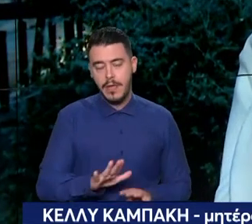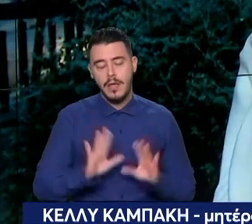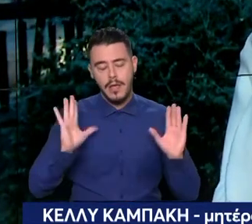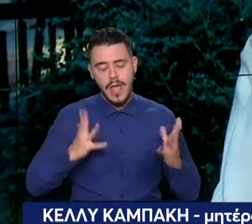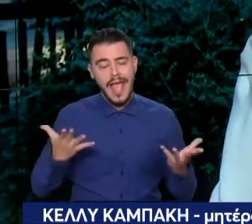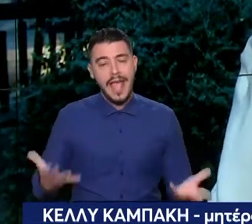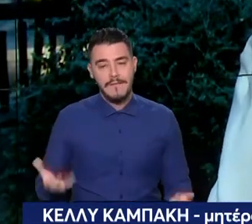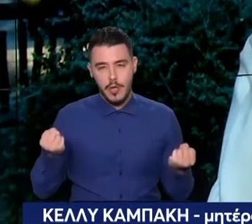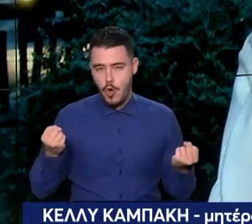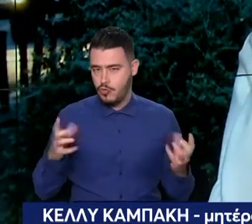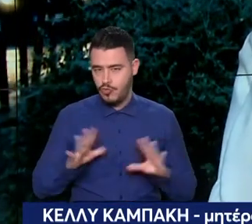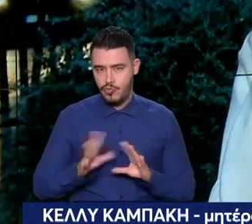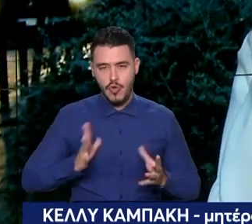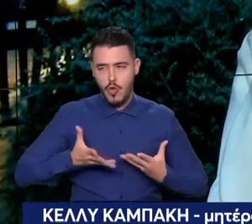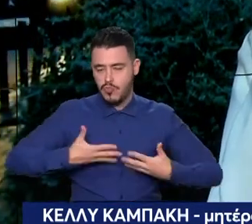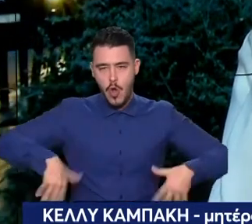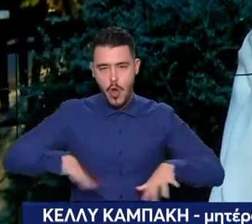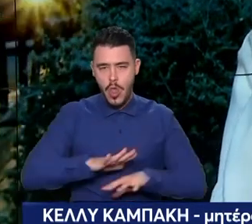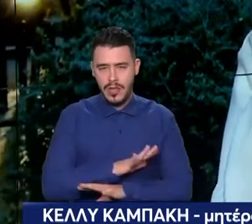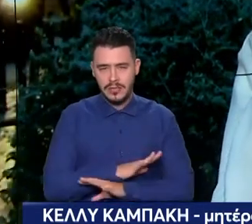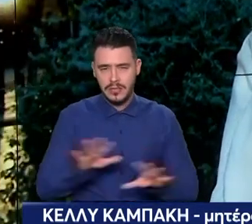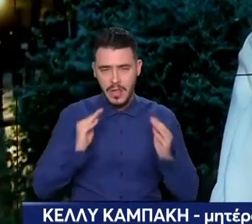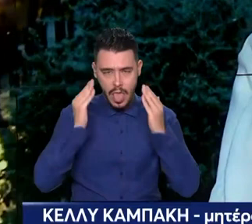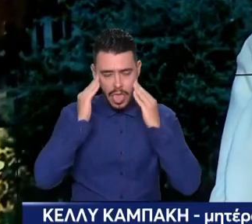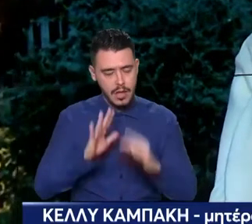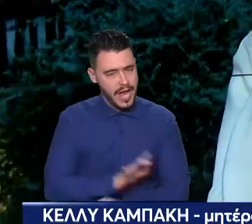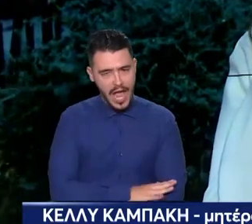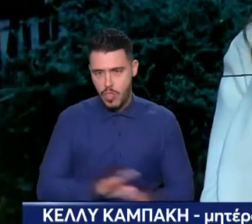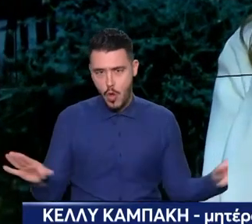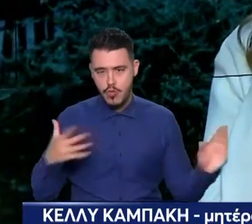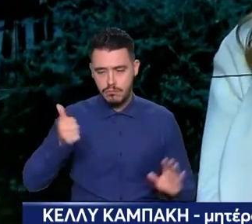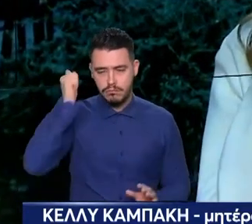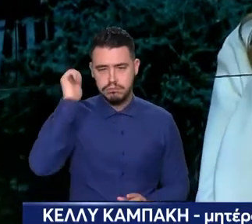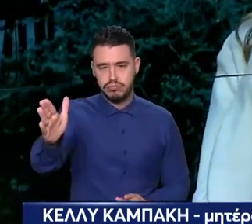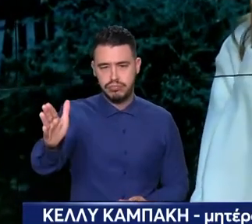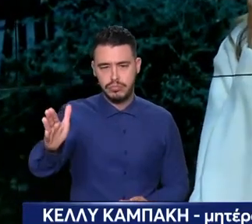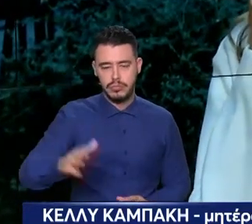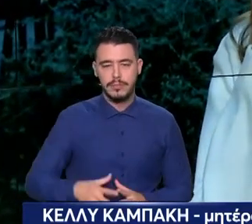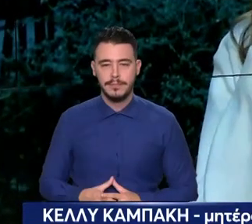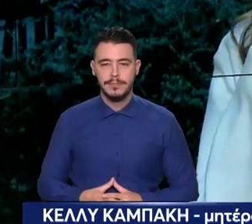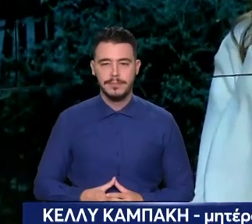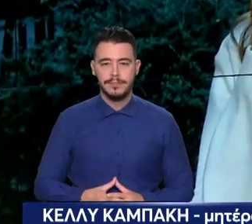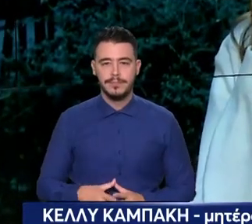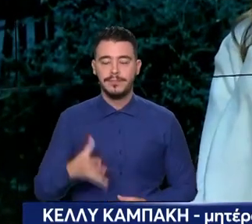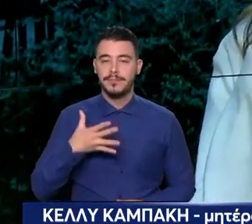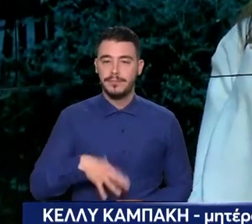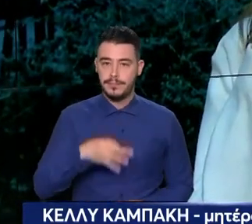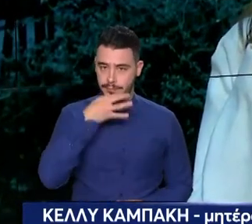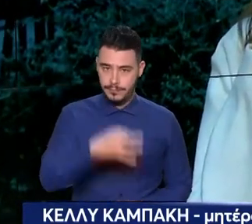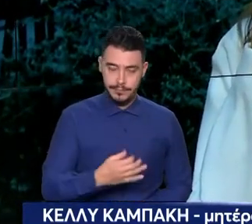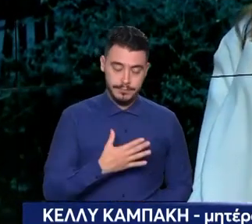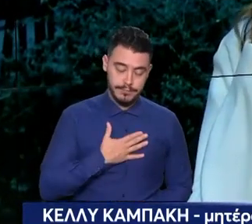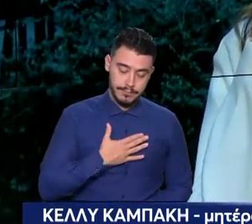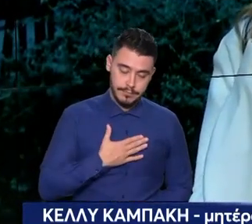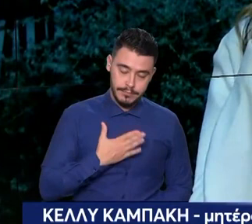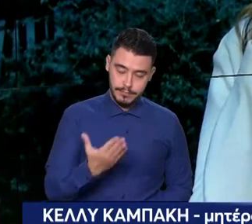ευτυχώς δεν έπεισε κανέναν τελικά. Ήταν ομόφωνη από βευτεία καμπάκι. Θέλω να σας ευχαριστήσω πολύ, θα σας υποσχεθώ, όπως το